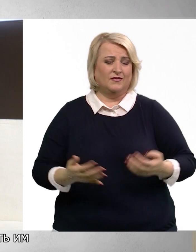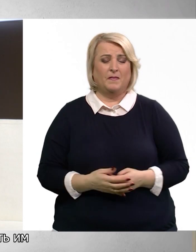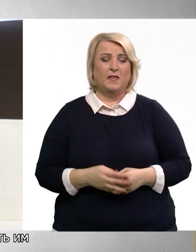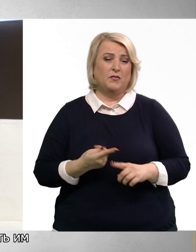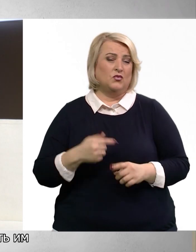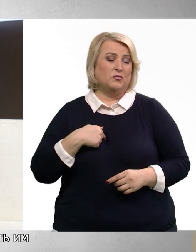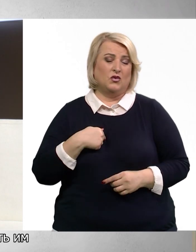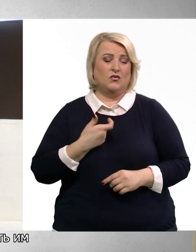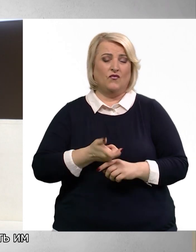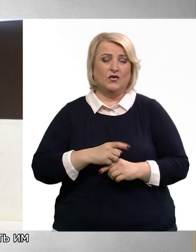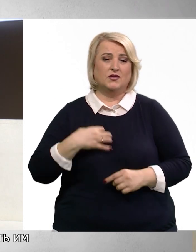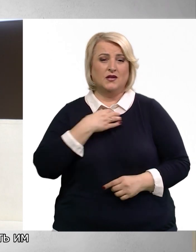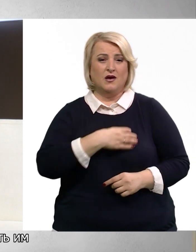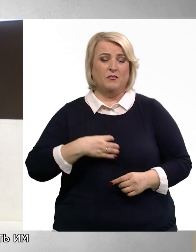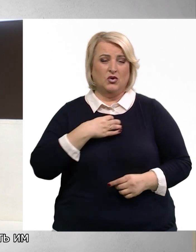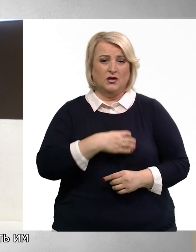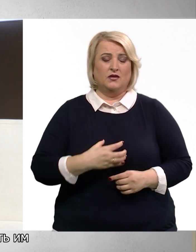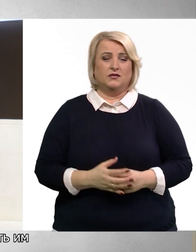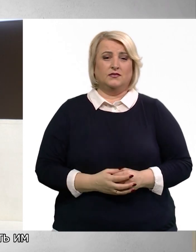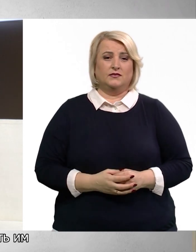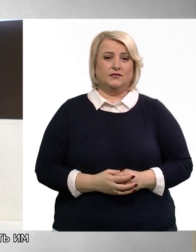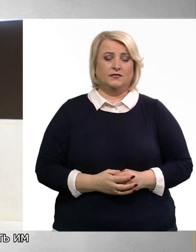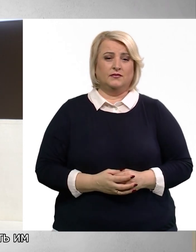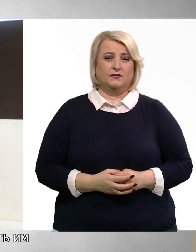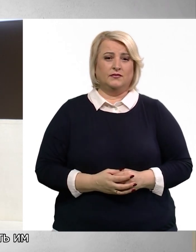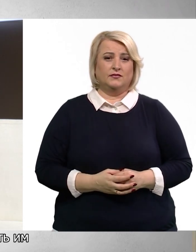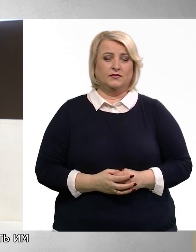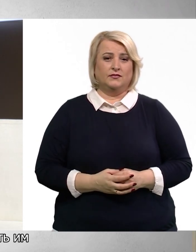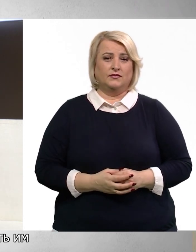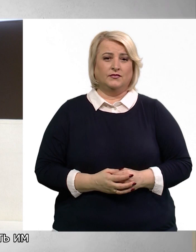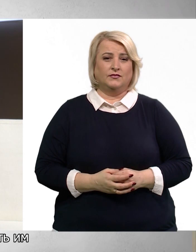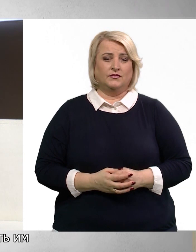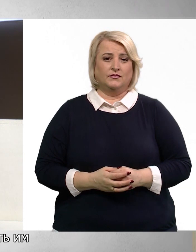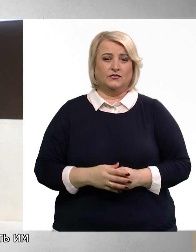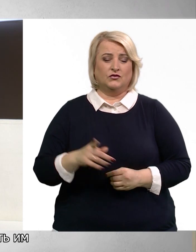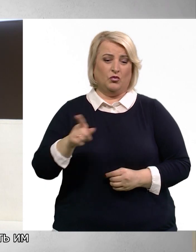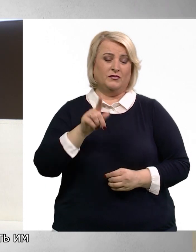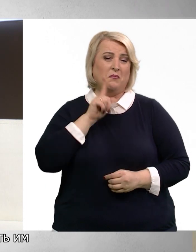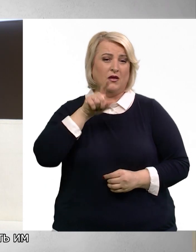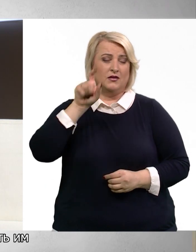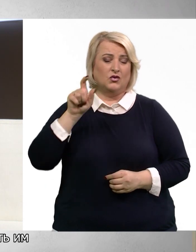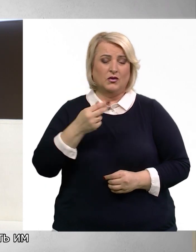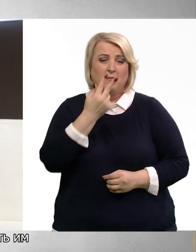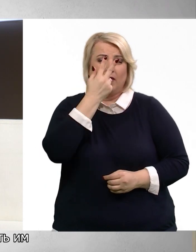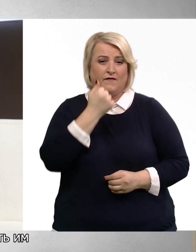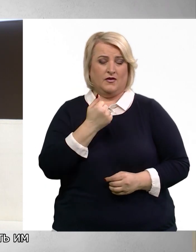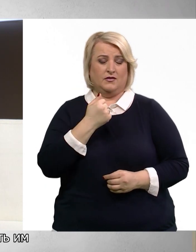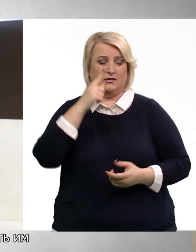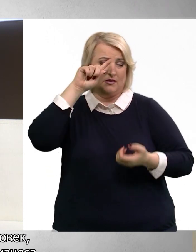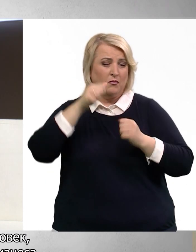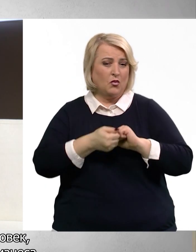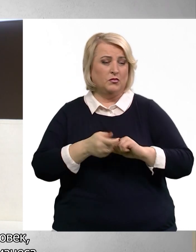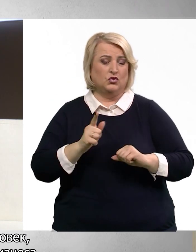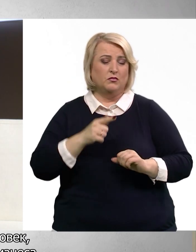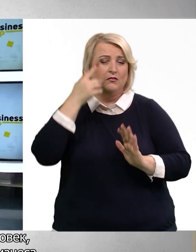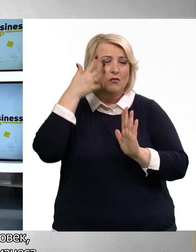noi este foarte important ca să-i cultivăm deci această mentalitate ca copilul